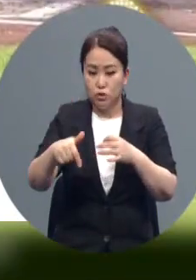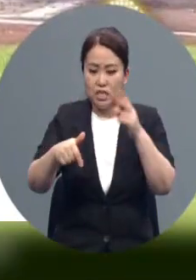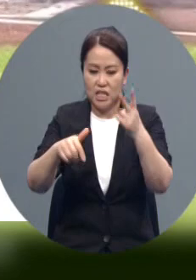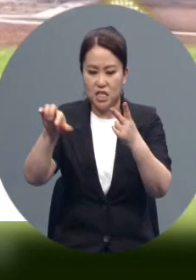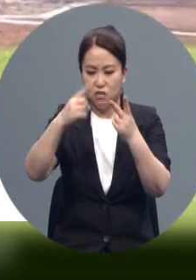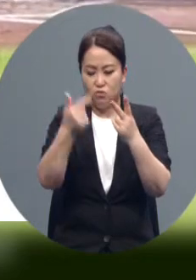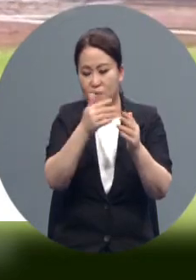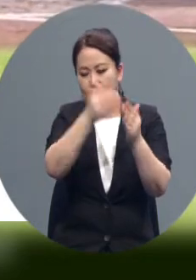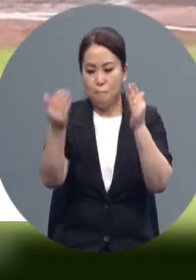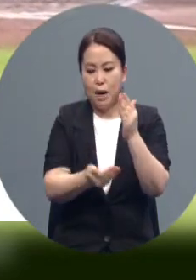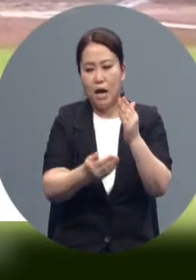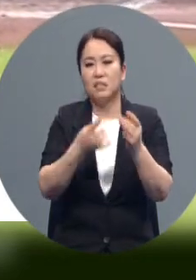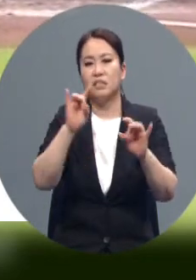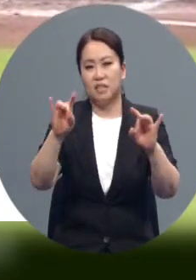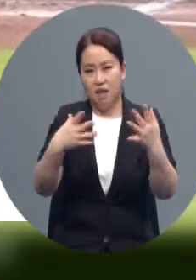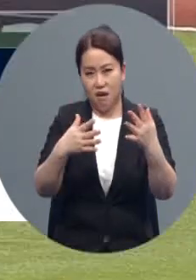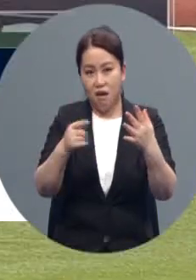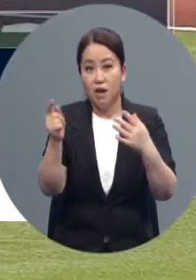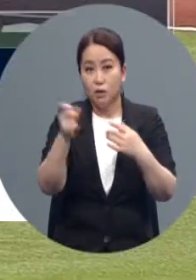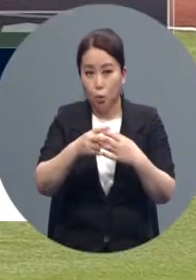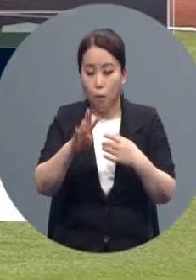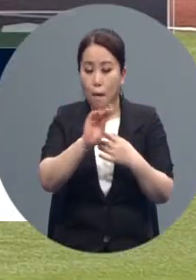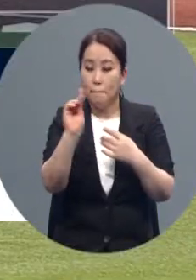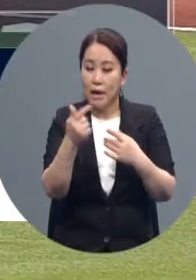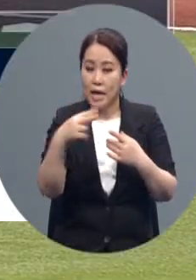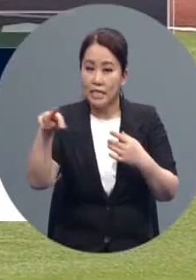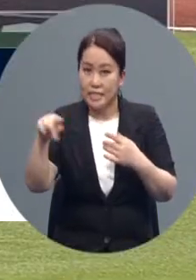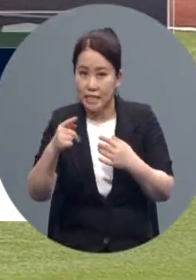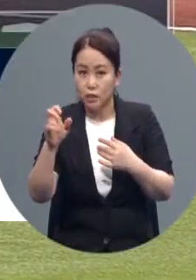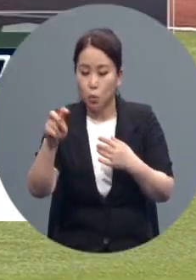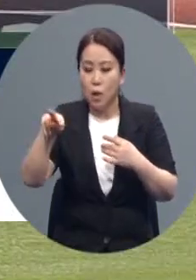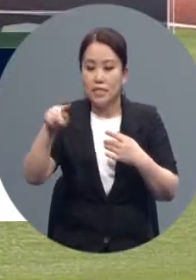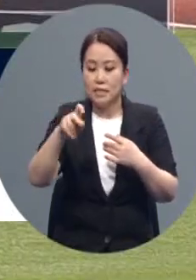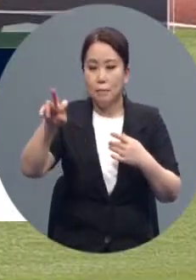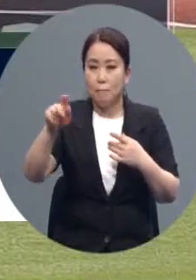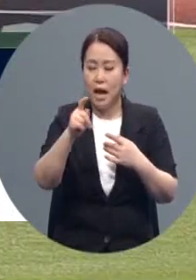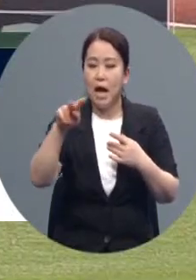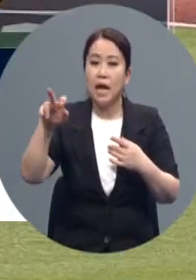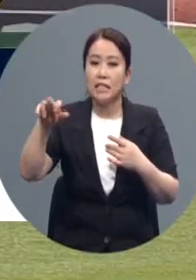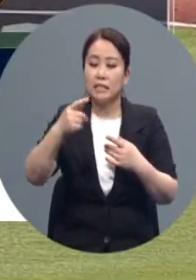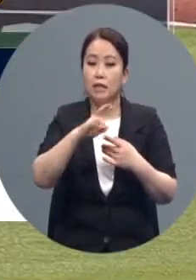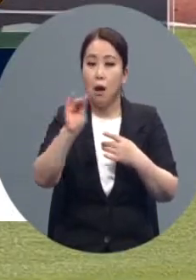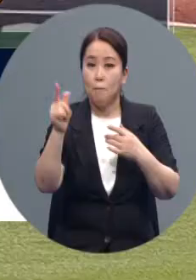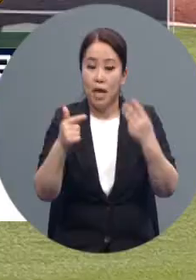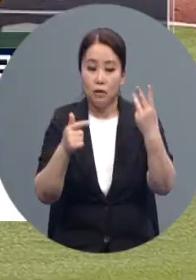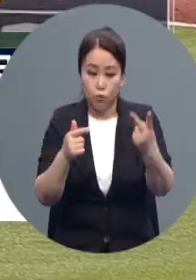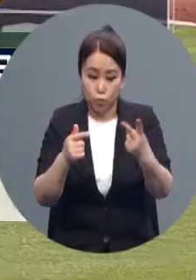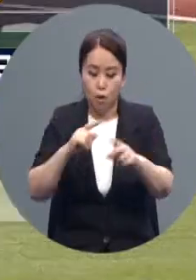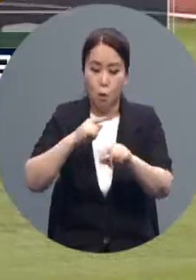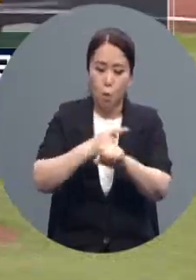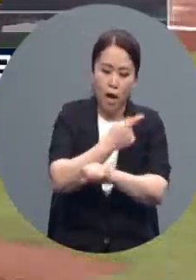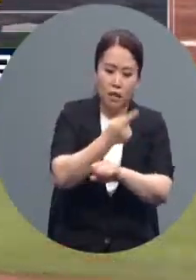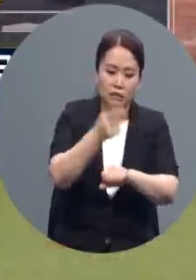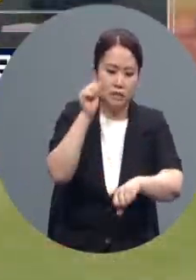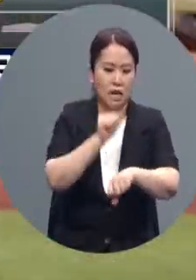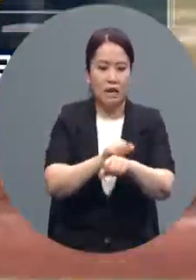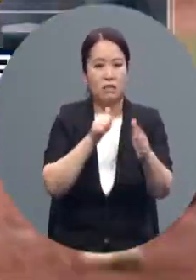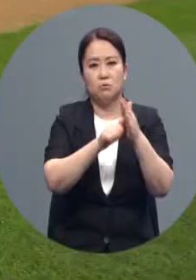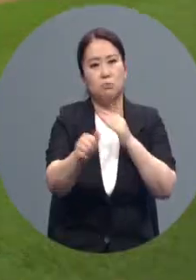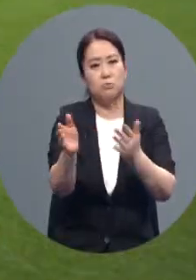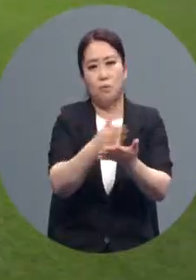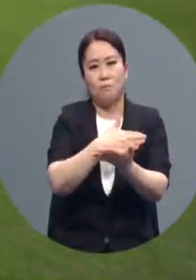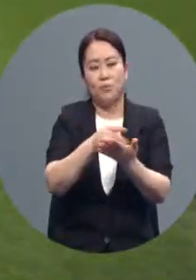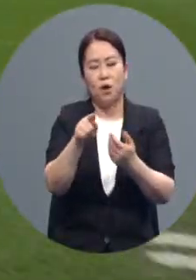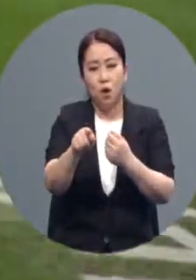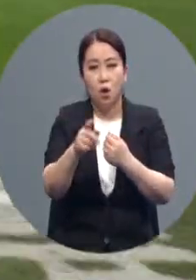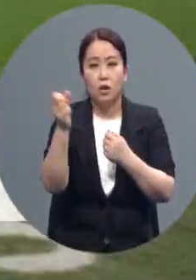했습니다. 찰리 반즈와 스파크맨, 외국인 선발 2명 외에 확실한 선발 카드가 없는 형편입니다. 이런